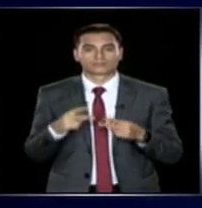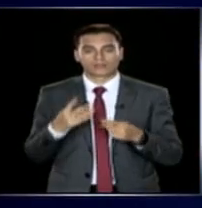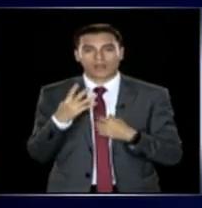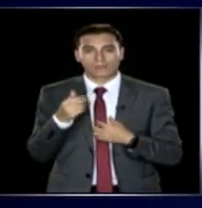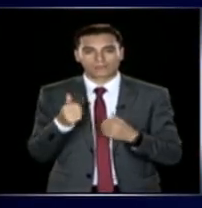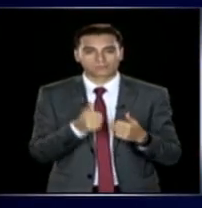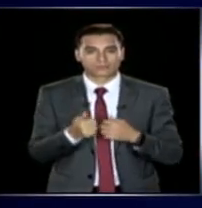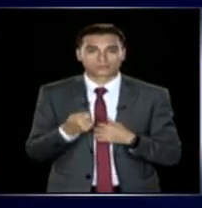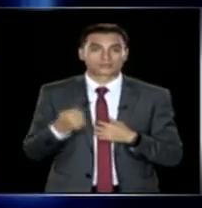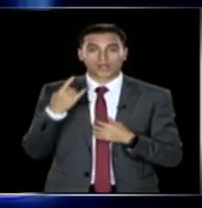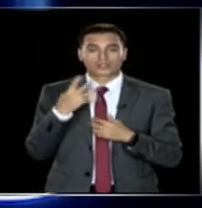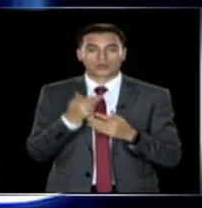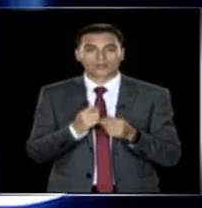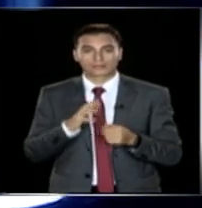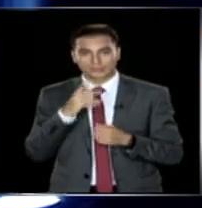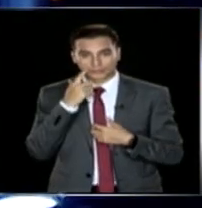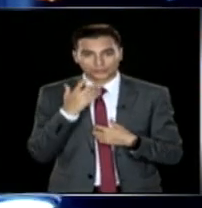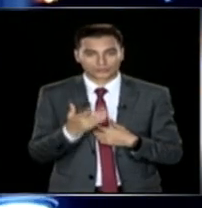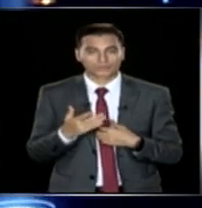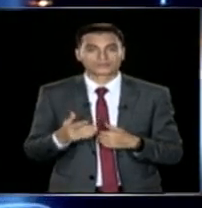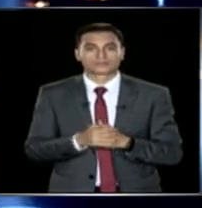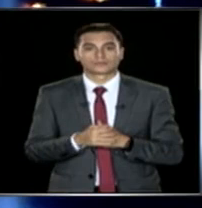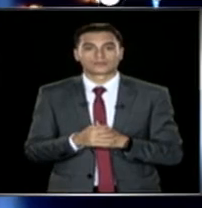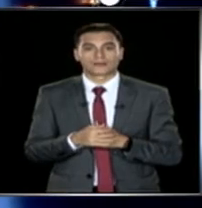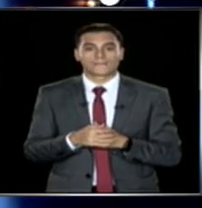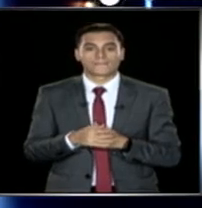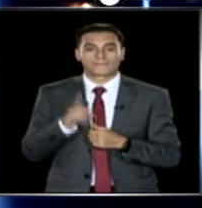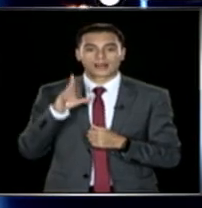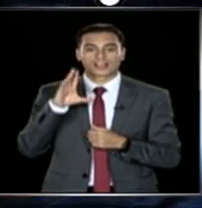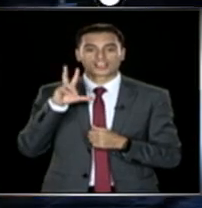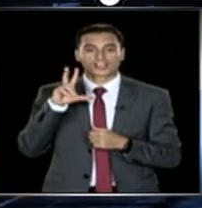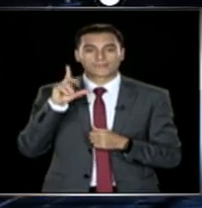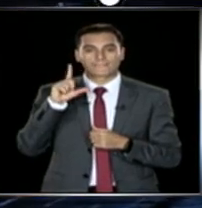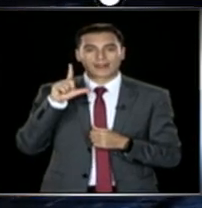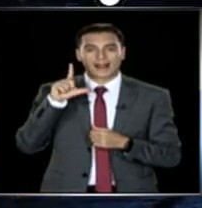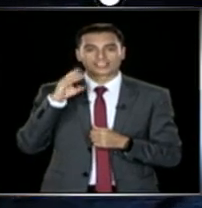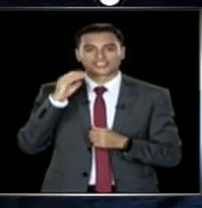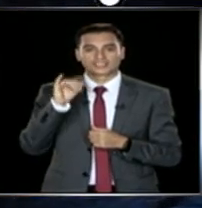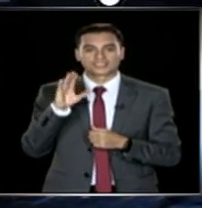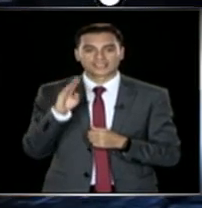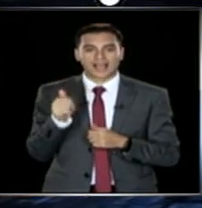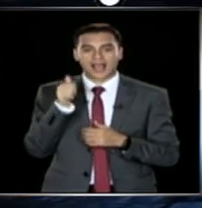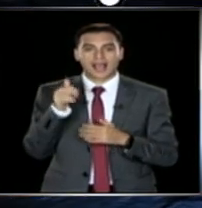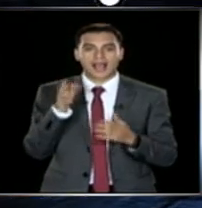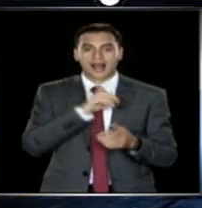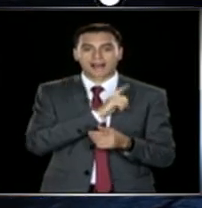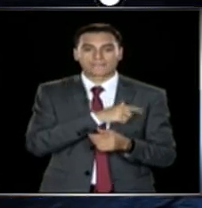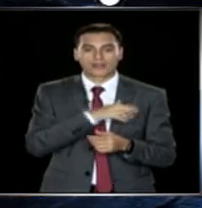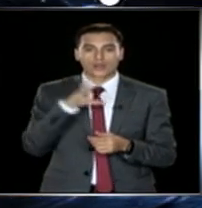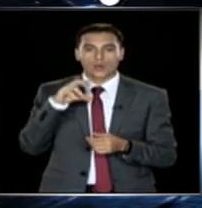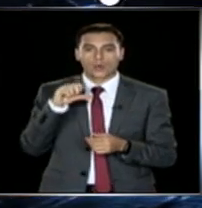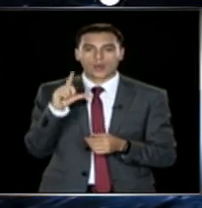أربع اختيارات بزائد 10 أو ناقص 5. بلجيكا، ألمانيا، هولندا، إيطاليا.